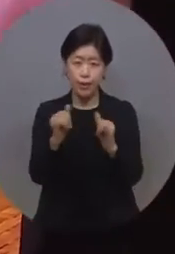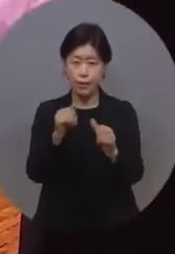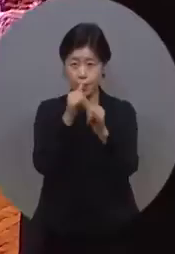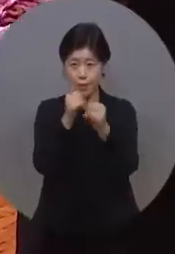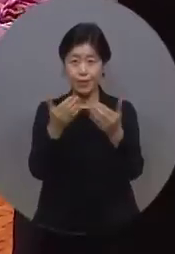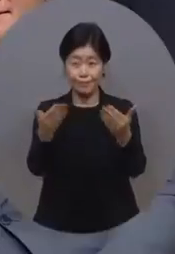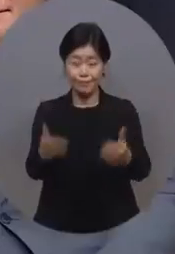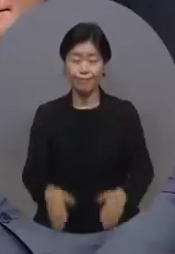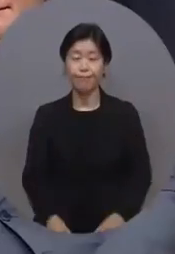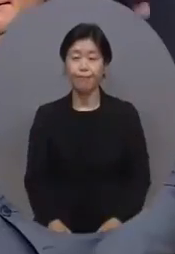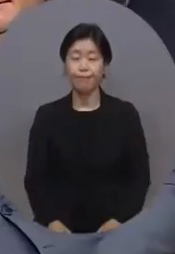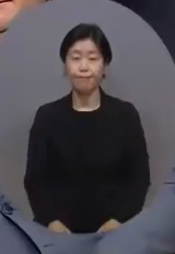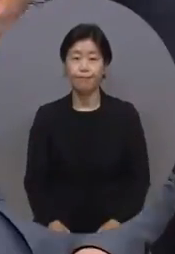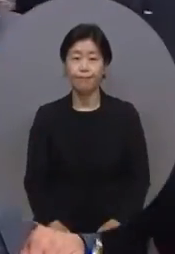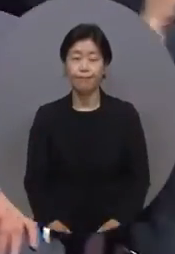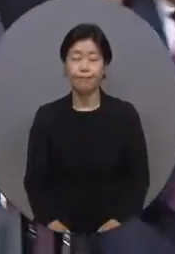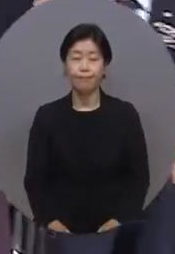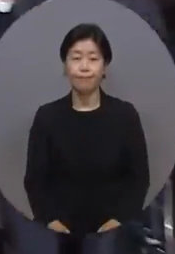이어졌습니다